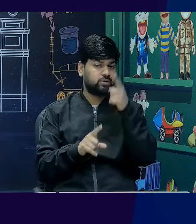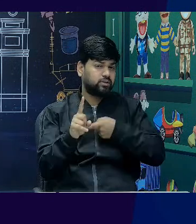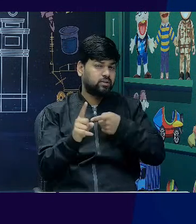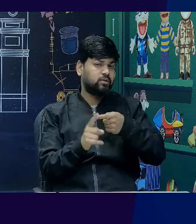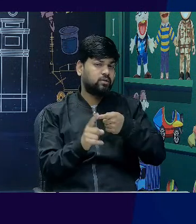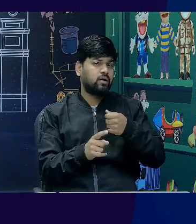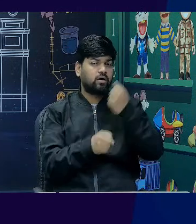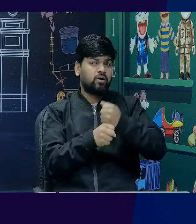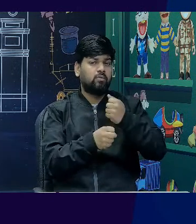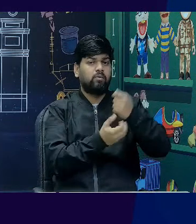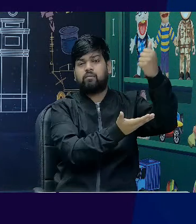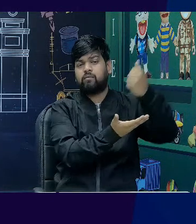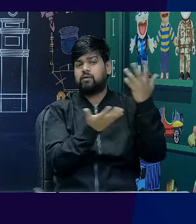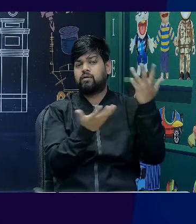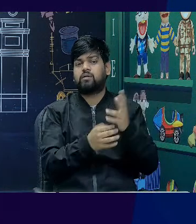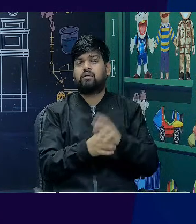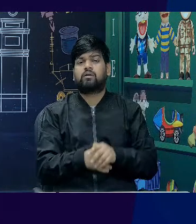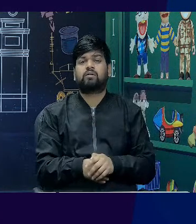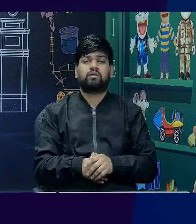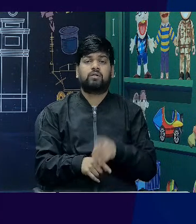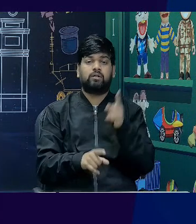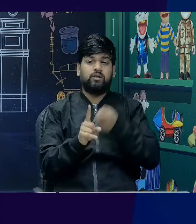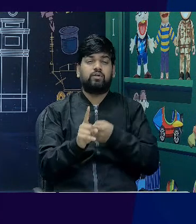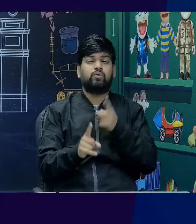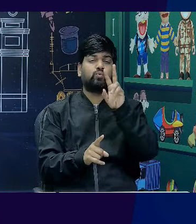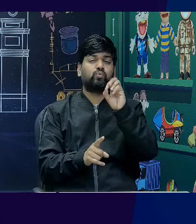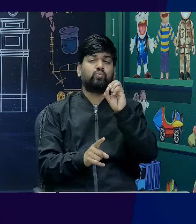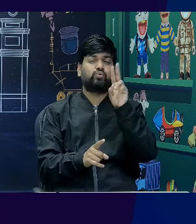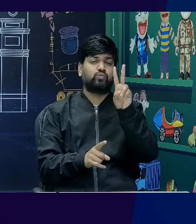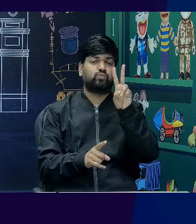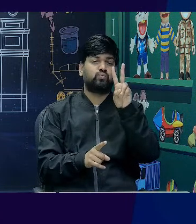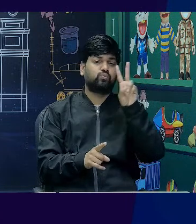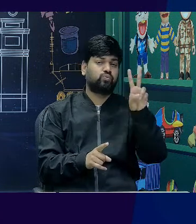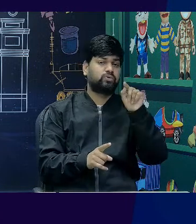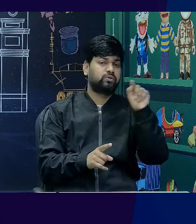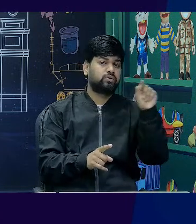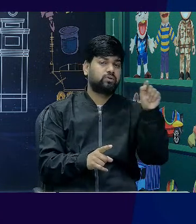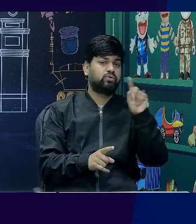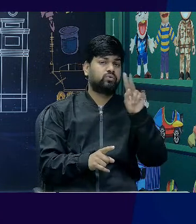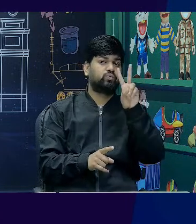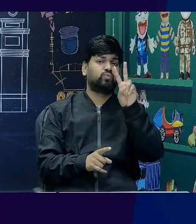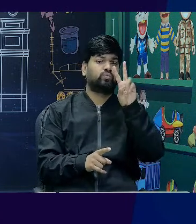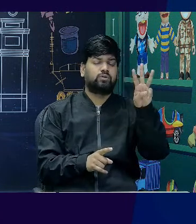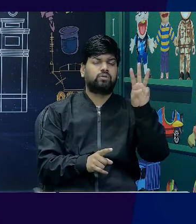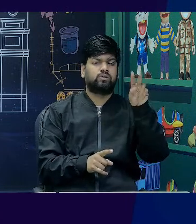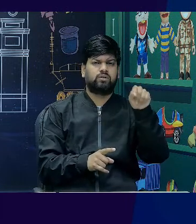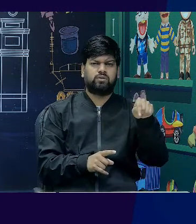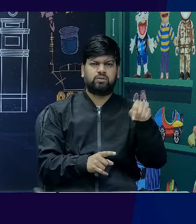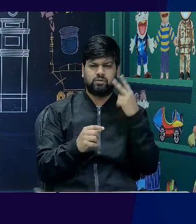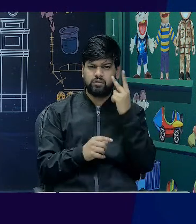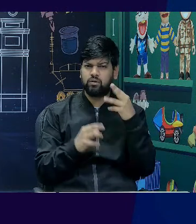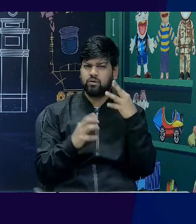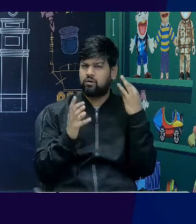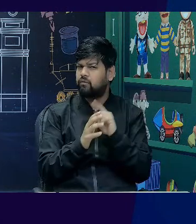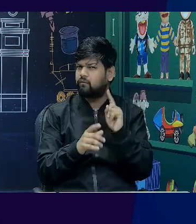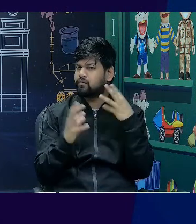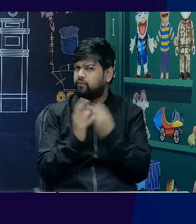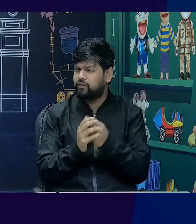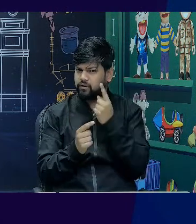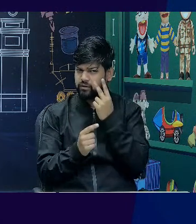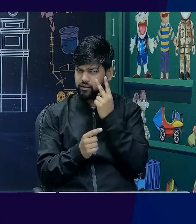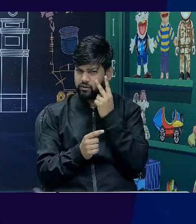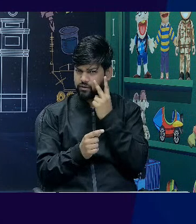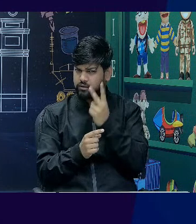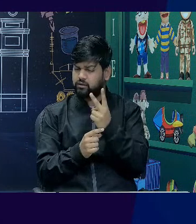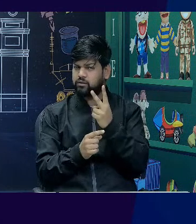see these two pie charts which show that कहाँ से हमारा पैसा आता है, receipts as compared to